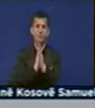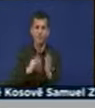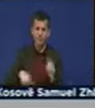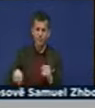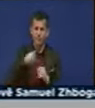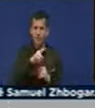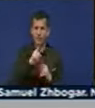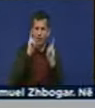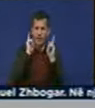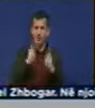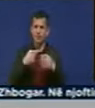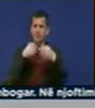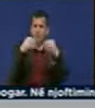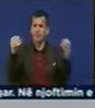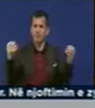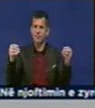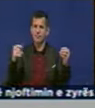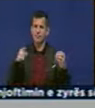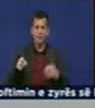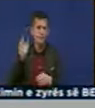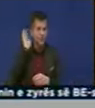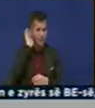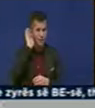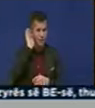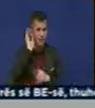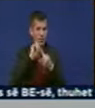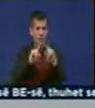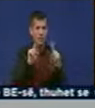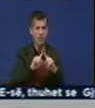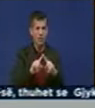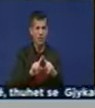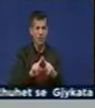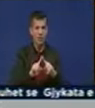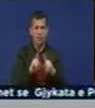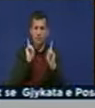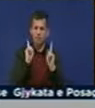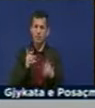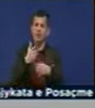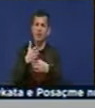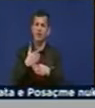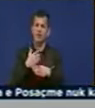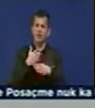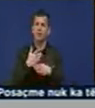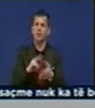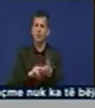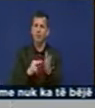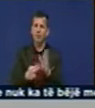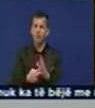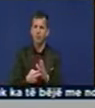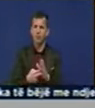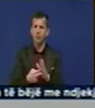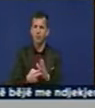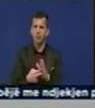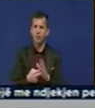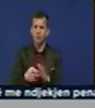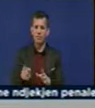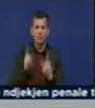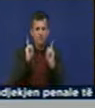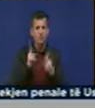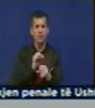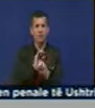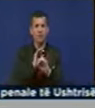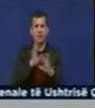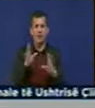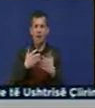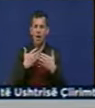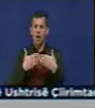të shfrytëzoj rastin, ministrive përkatëse të na ndihmojë në këtë problem, të bëj pa limit kvotën, sidomos